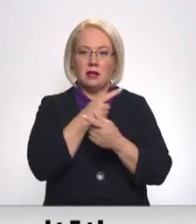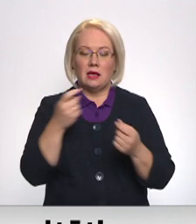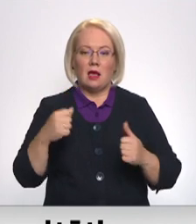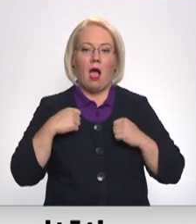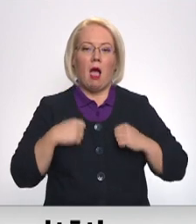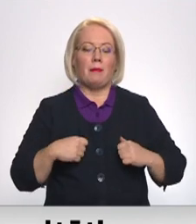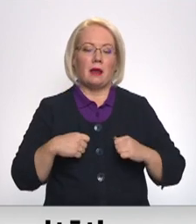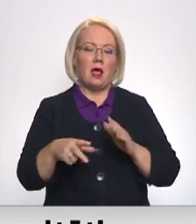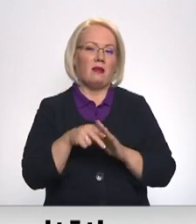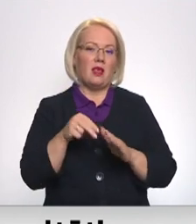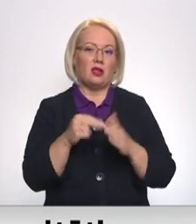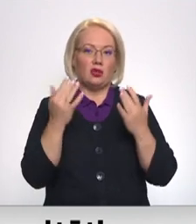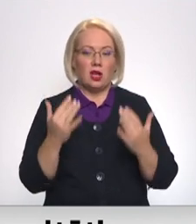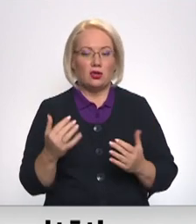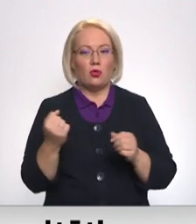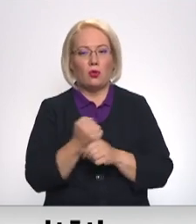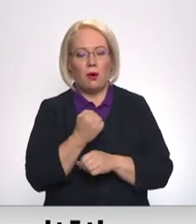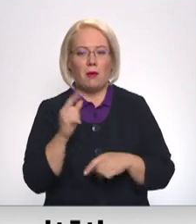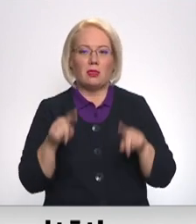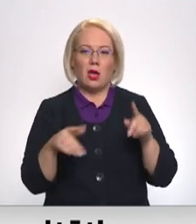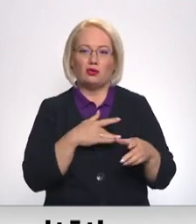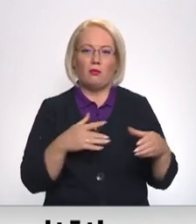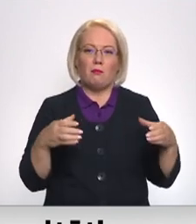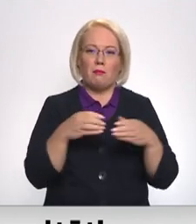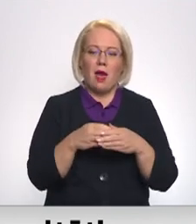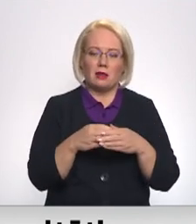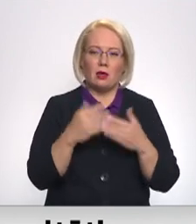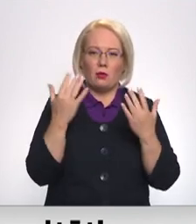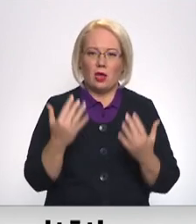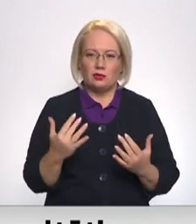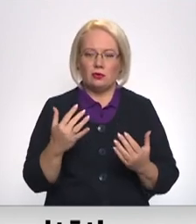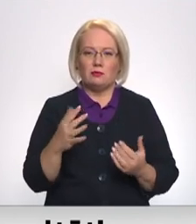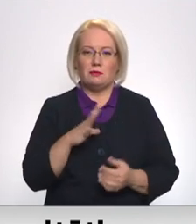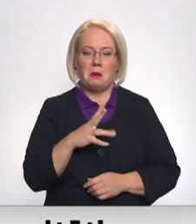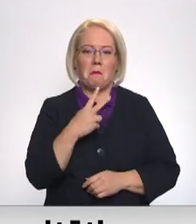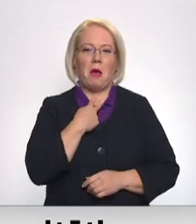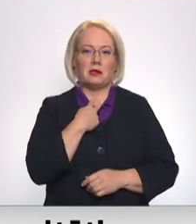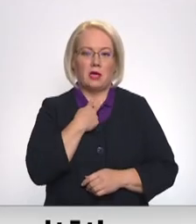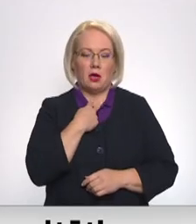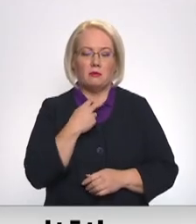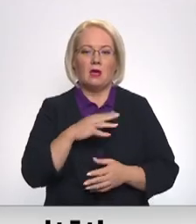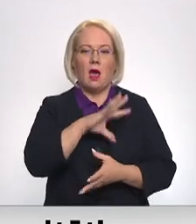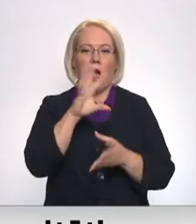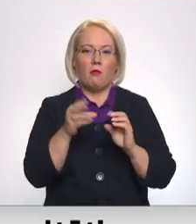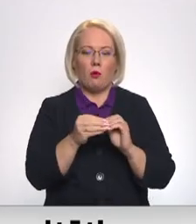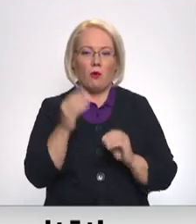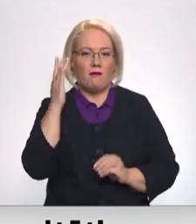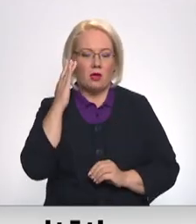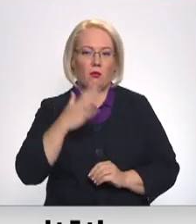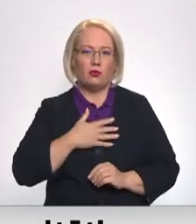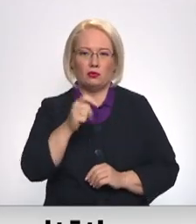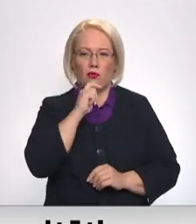ar vēlēšanu rezultātiem, tomēr atsevišķu partiju sniegums ir bijis pārsteigums. Viedokļus apkopoja Dāvids